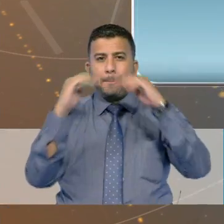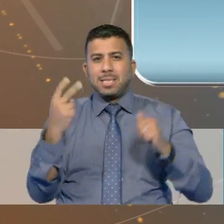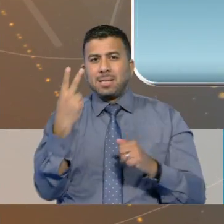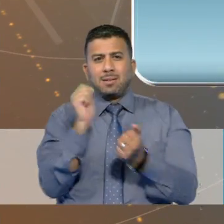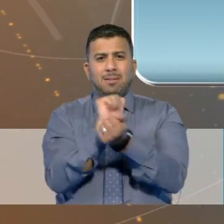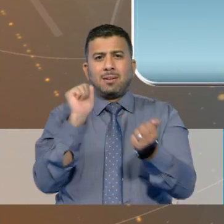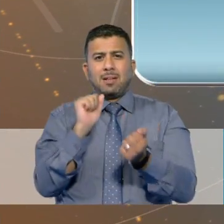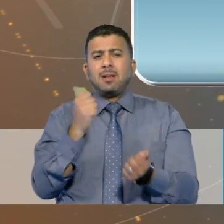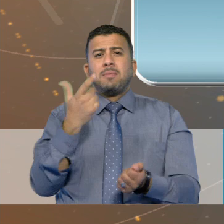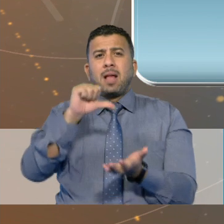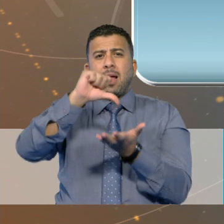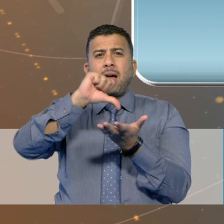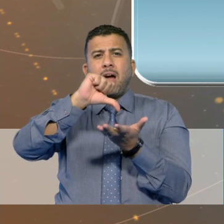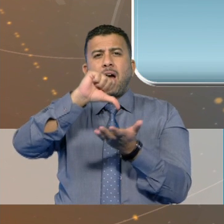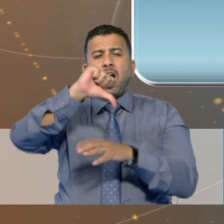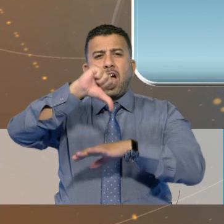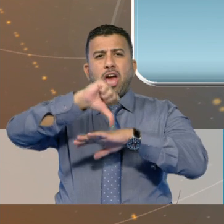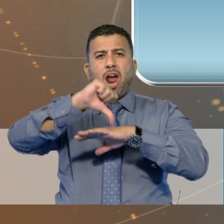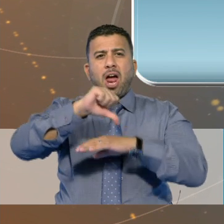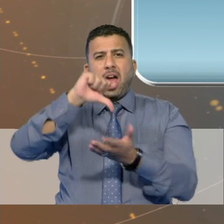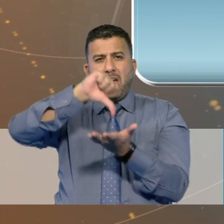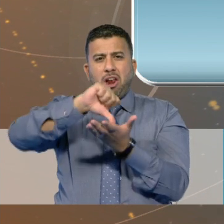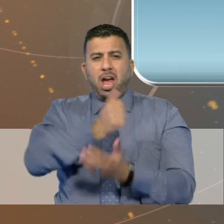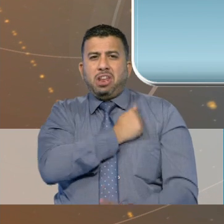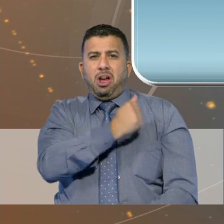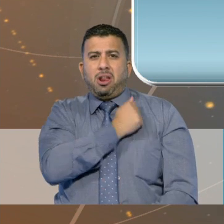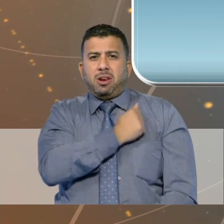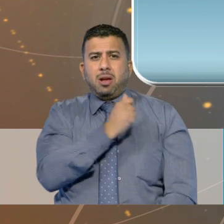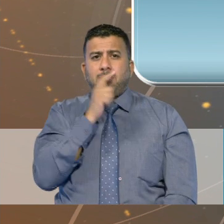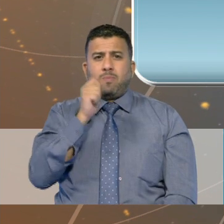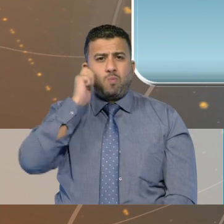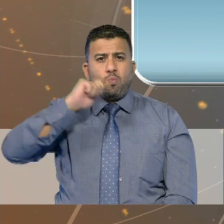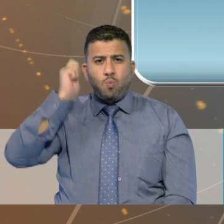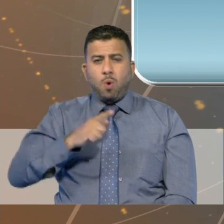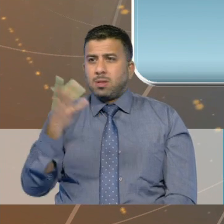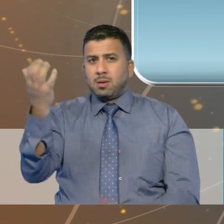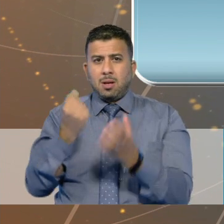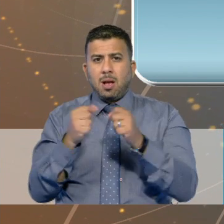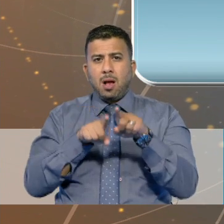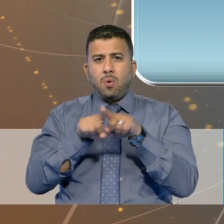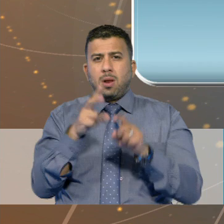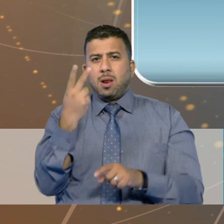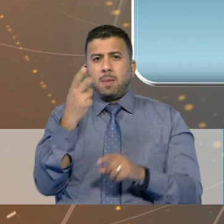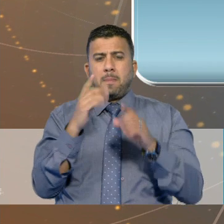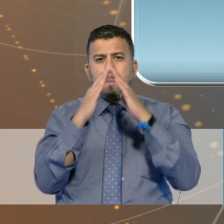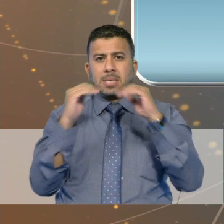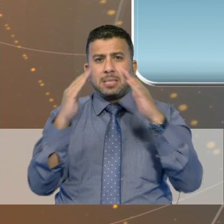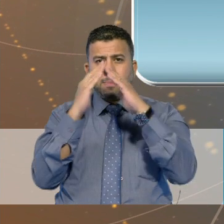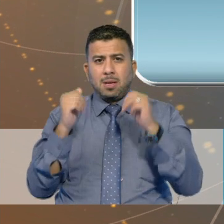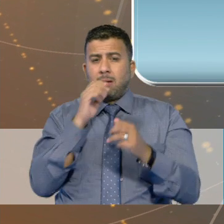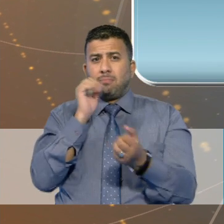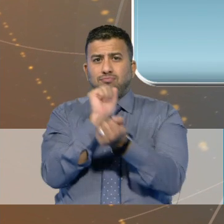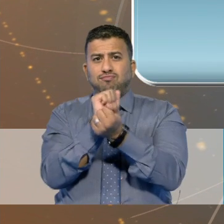المصرية من قبل السلطات الإيرانية. وقد تسلمت دولة الإمارات مواطنيها بالإضافة للأشقاء المصريين بعد أن